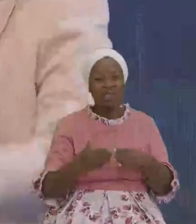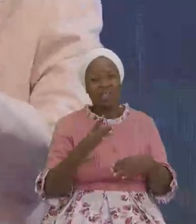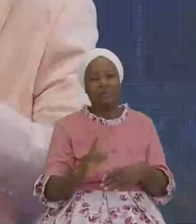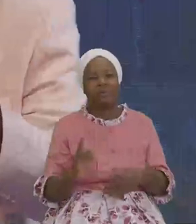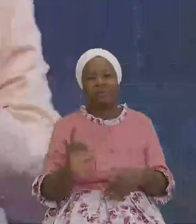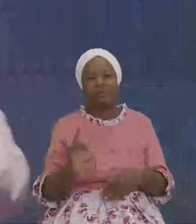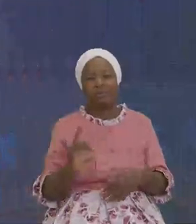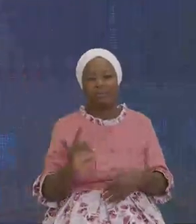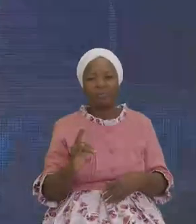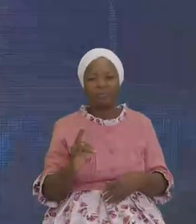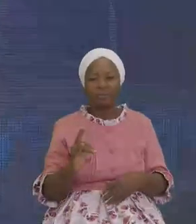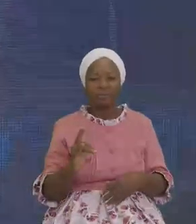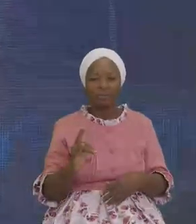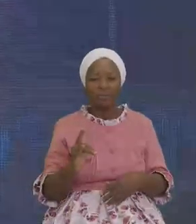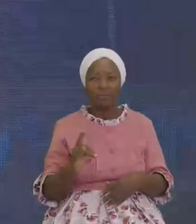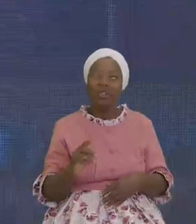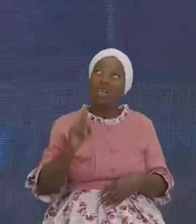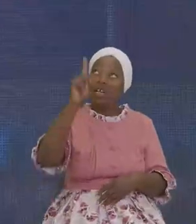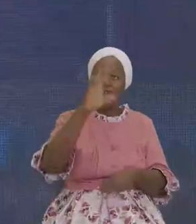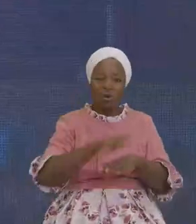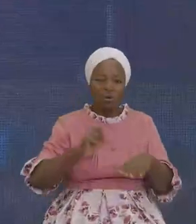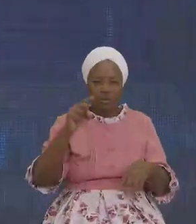vie dans son entièreté.